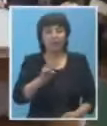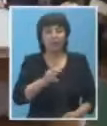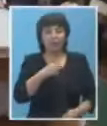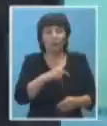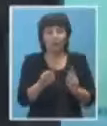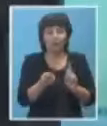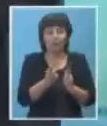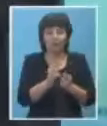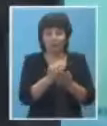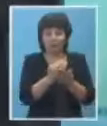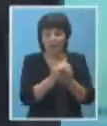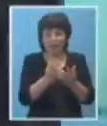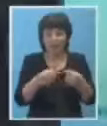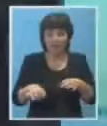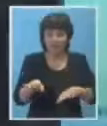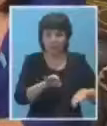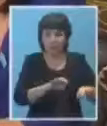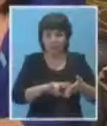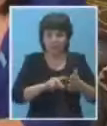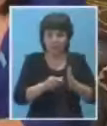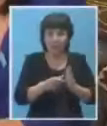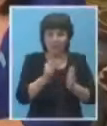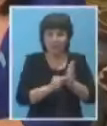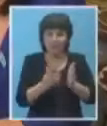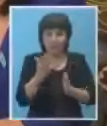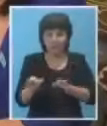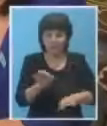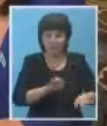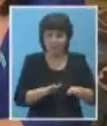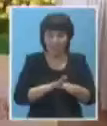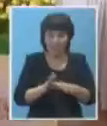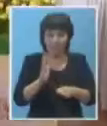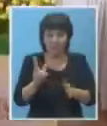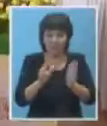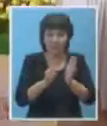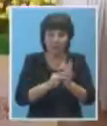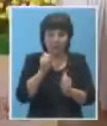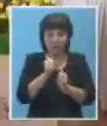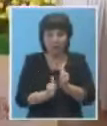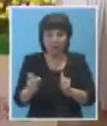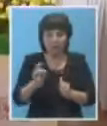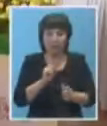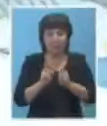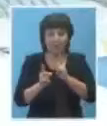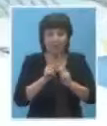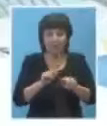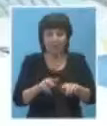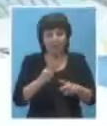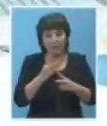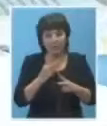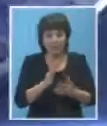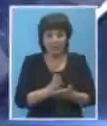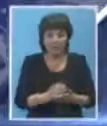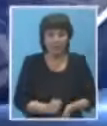жаңғыру бағдарламасы аясында ашылған жобалық кеңсе 75 жобаны іске асырмақ. Соның 8-і әр ауданнан келген мәслихат хатшыларының назарына